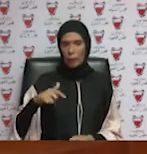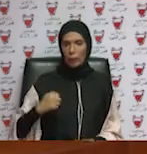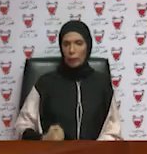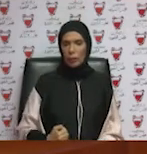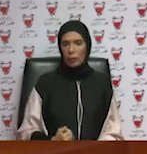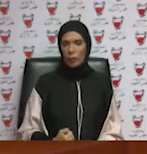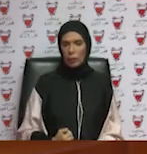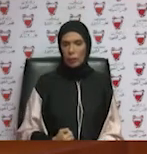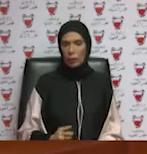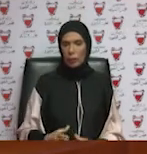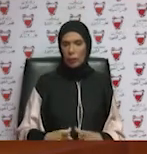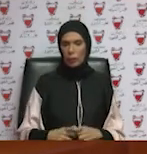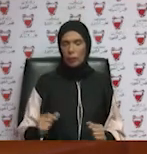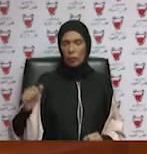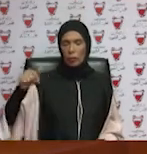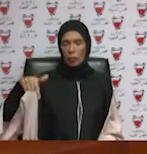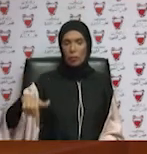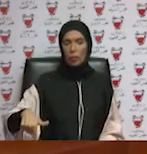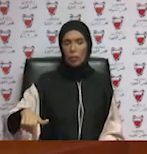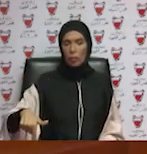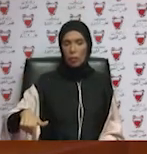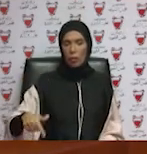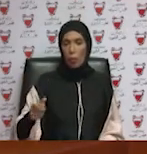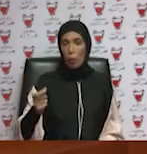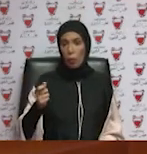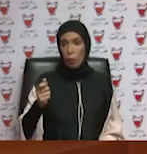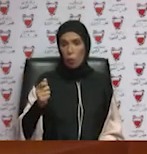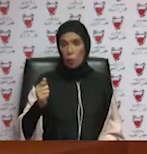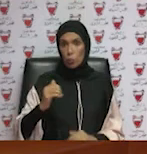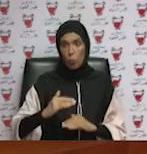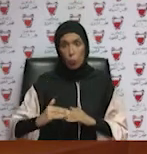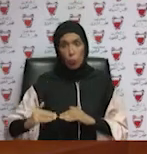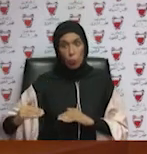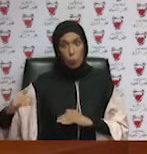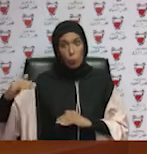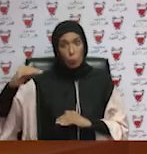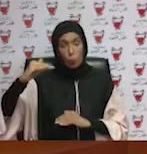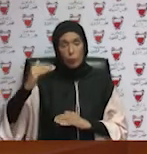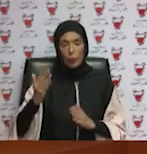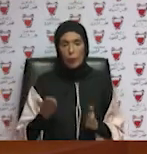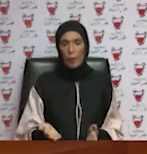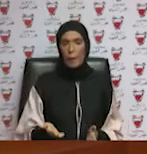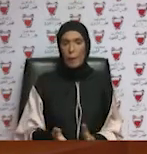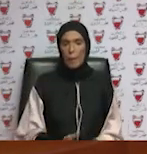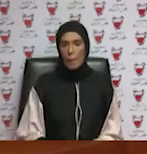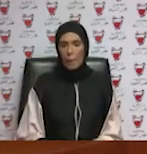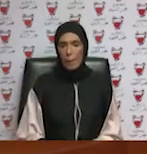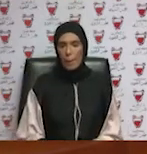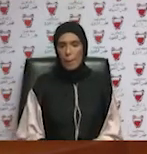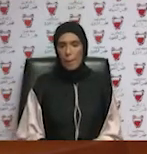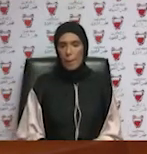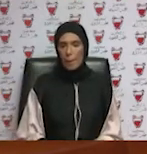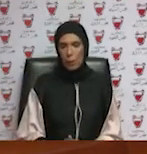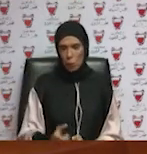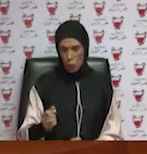وفي دول مجلس التعاون الخليجي وفرة مالية كبيرة، كان مفروض من هذه الدول أن